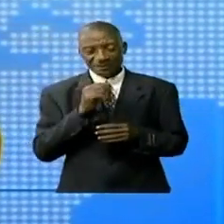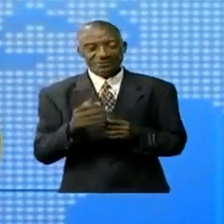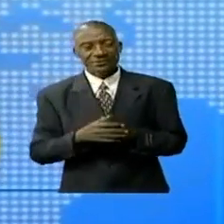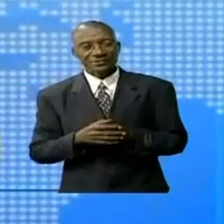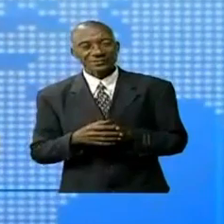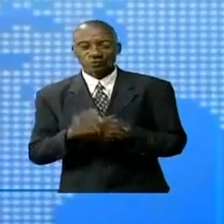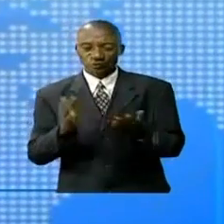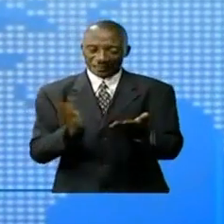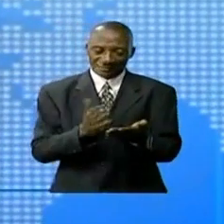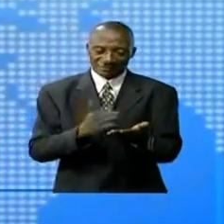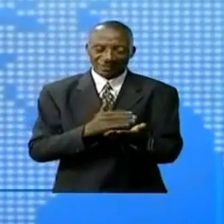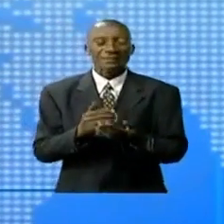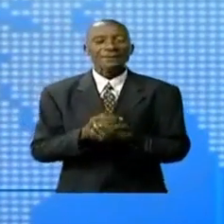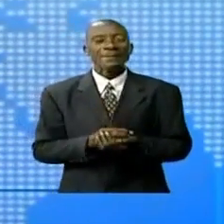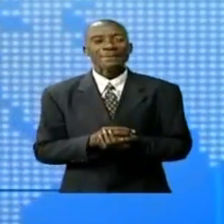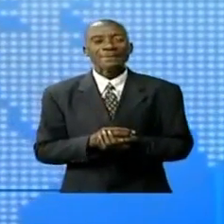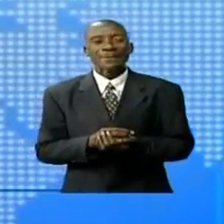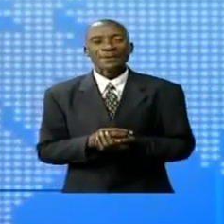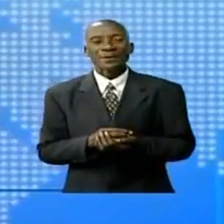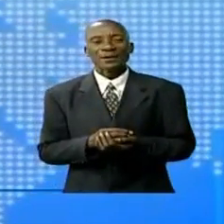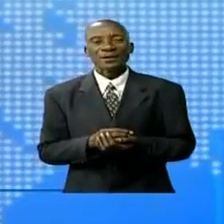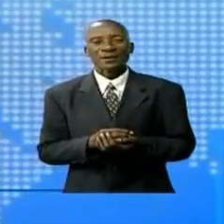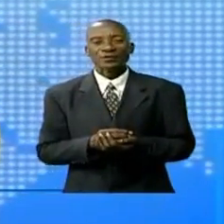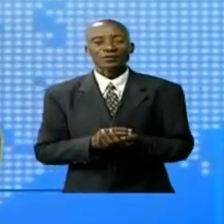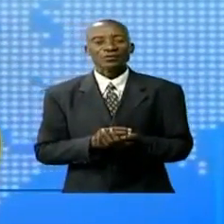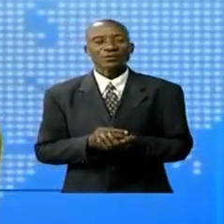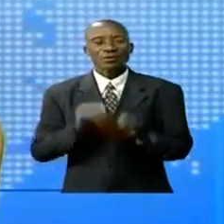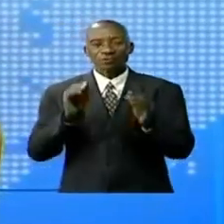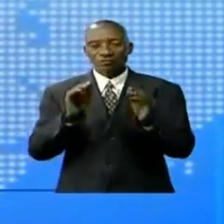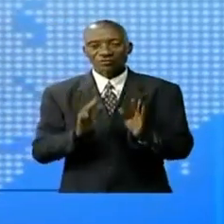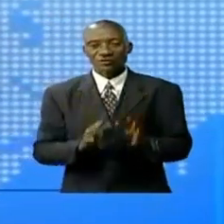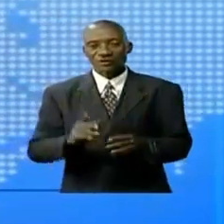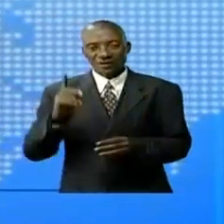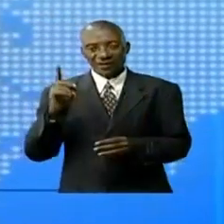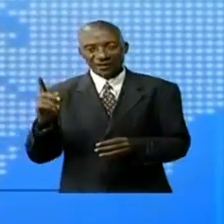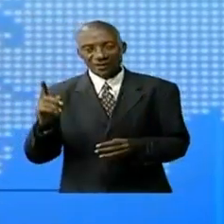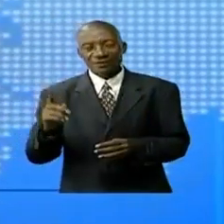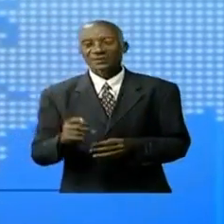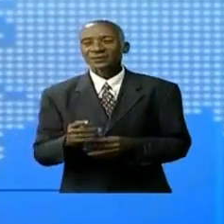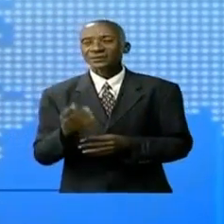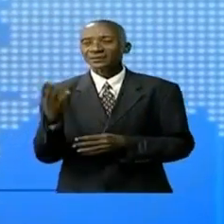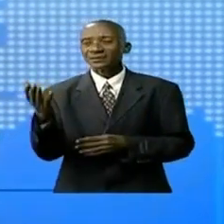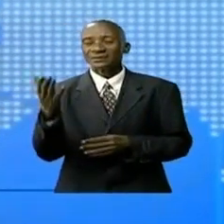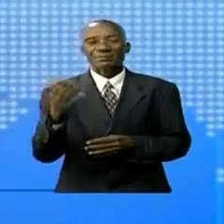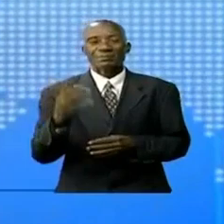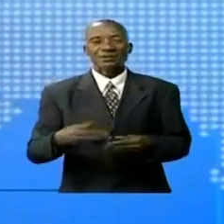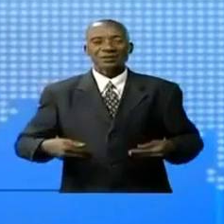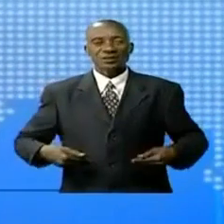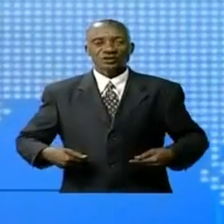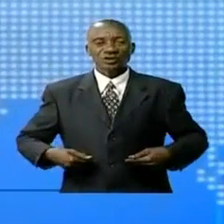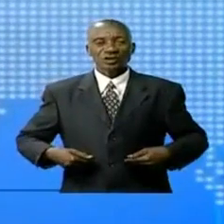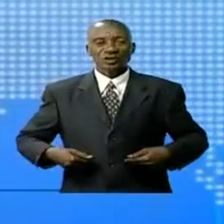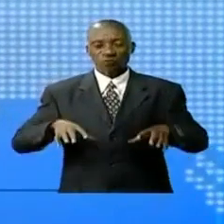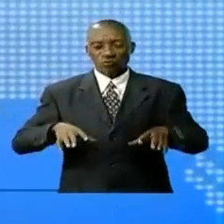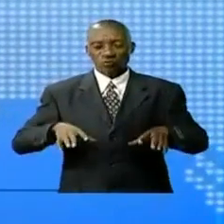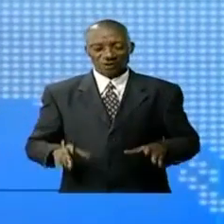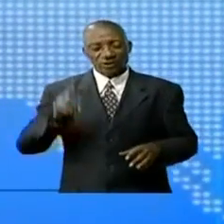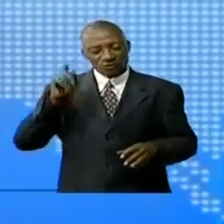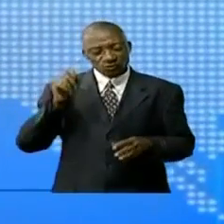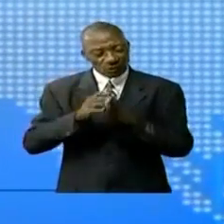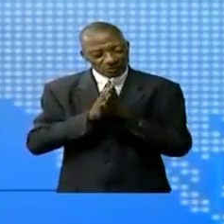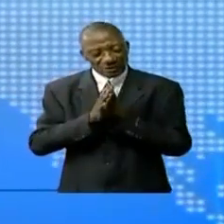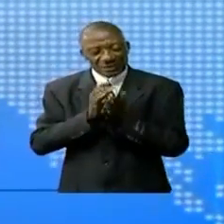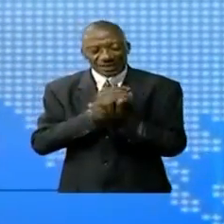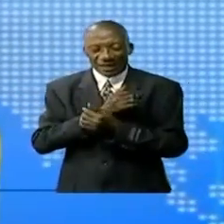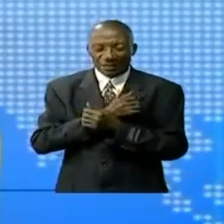au professeur Léon Matangila de l'Université de Kinshasa de lancer un appel à la jeunesse congolaise sur la lecture des ouvrages gages